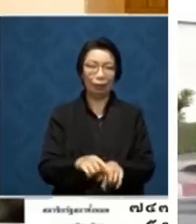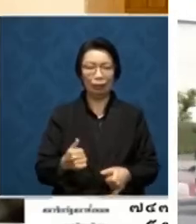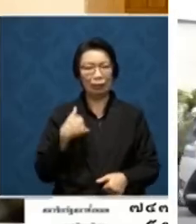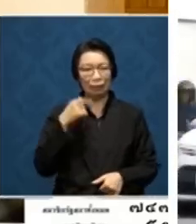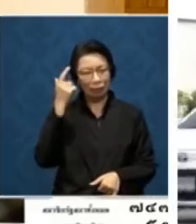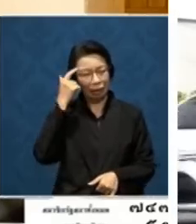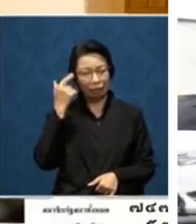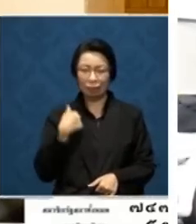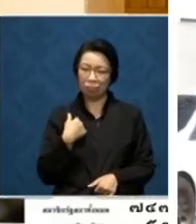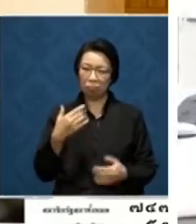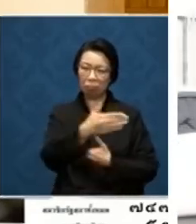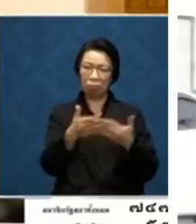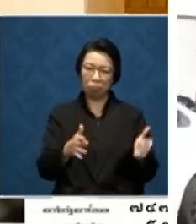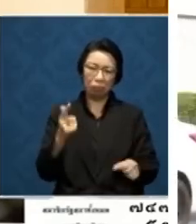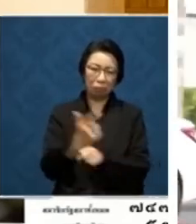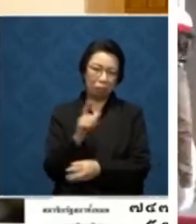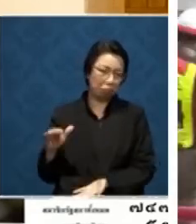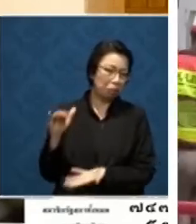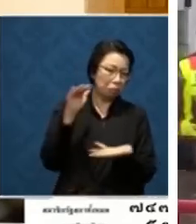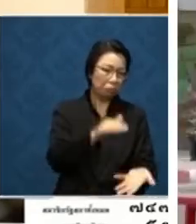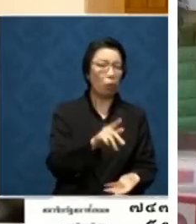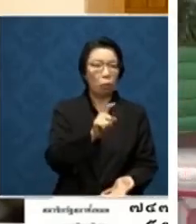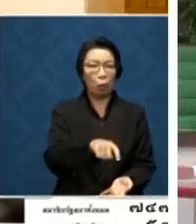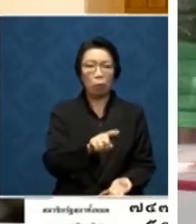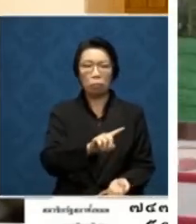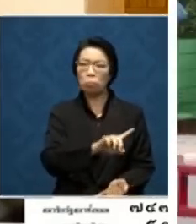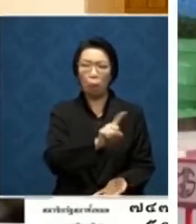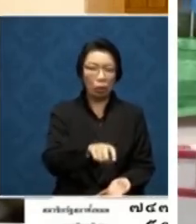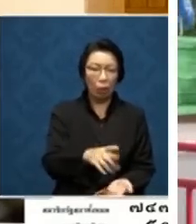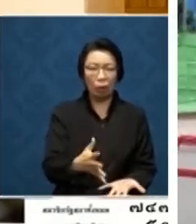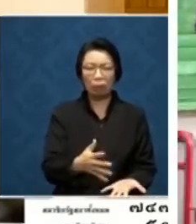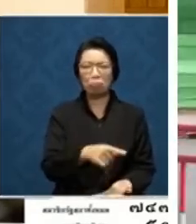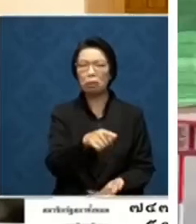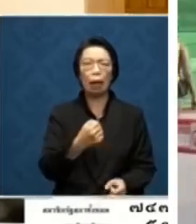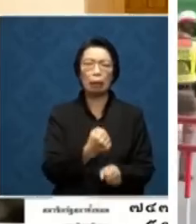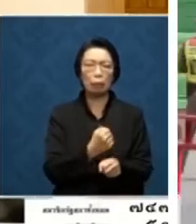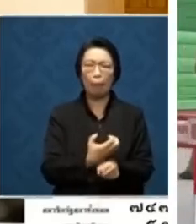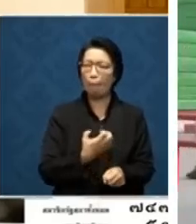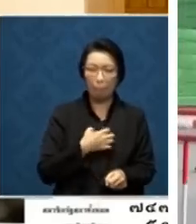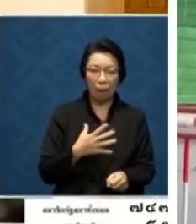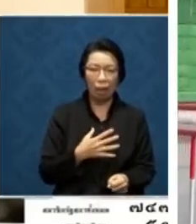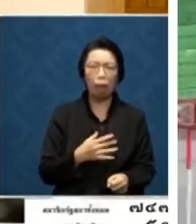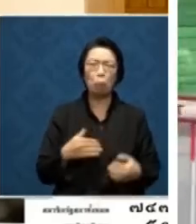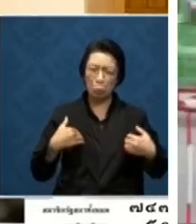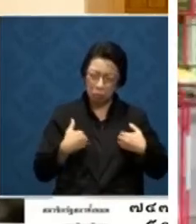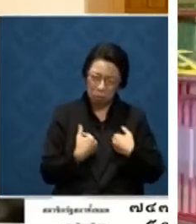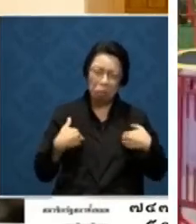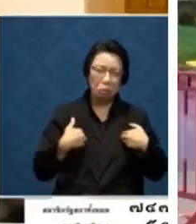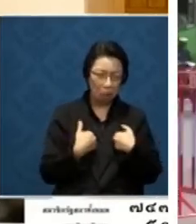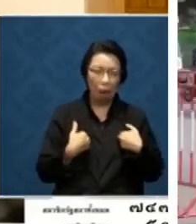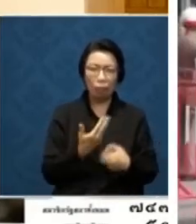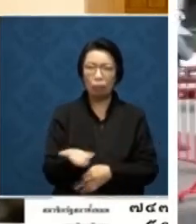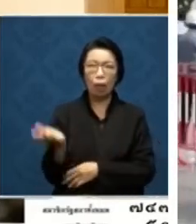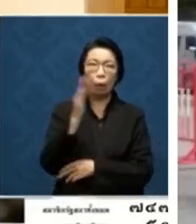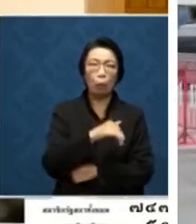ไม่อยากให้เกิดขึ้นต้องเข้าใจทางเจ้าหน้าที่เขาก็ไม่อยากจะทำนะครับเพราะว่าเหน็ดเหนื่อยครับเหนื่อยมากนะครับ